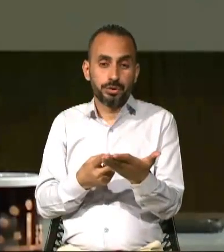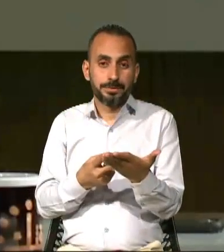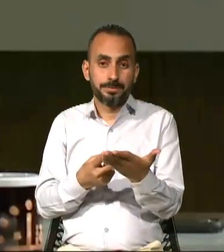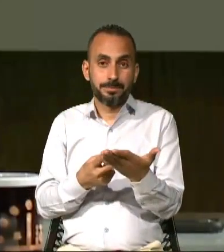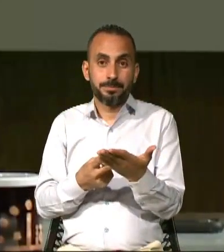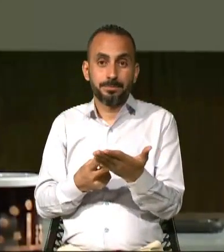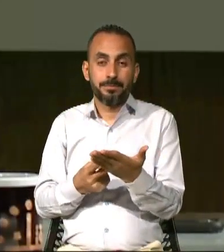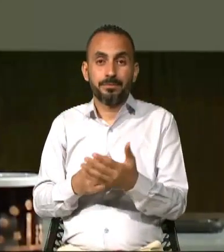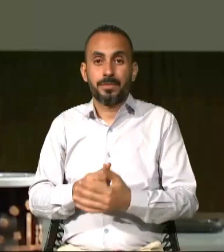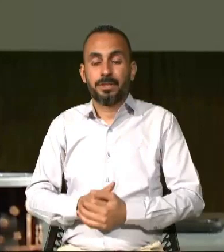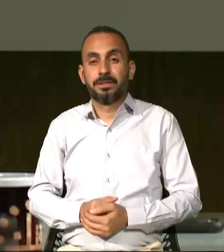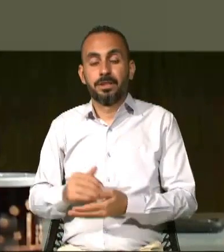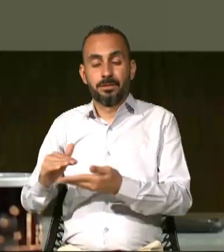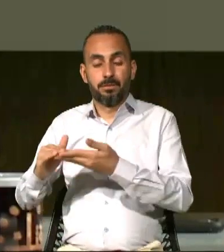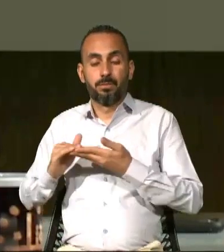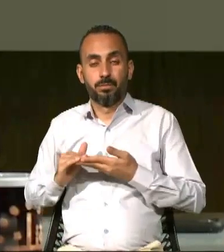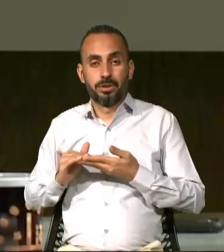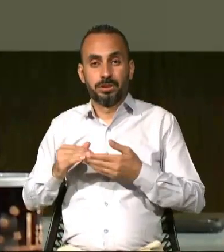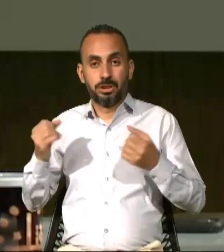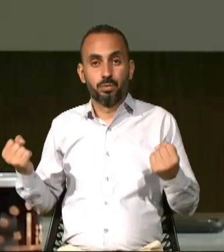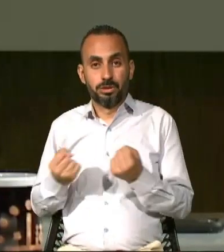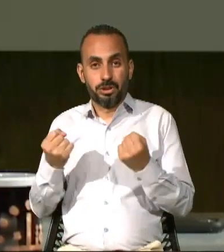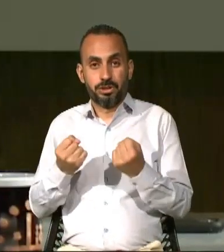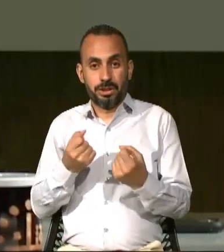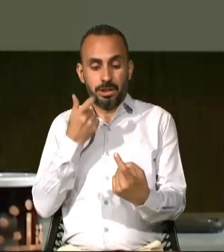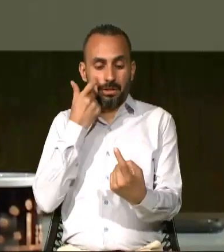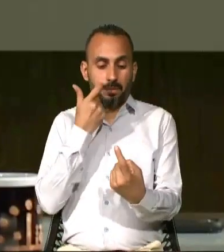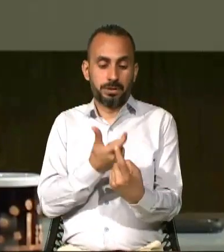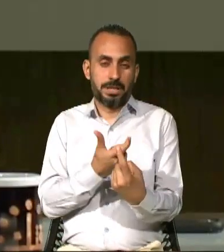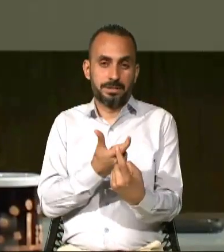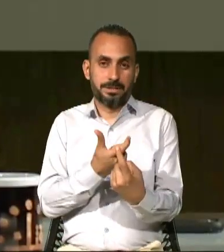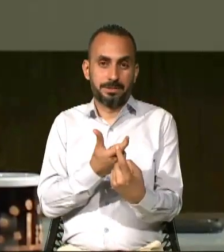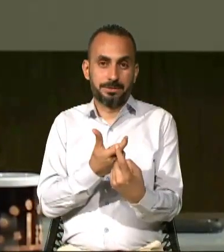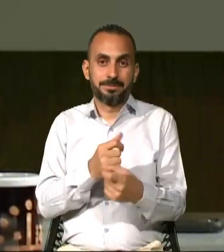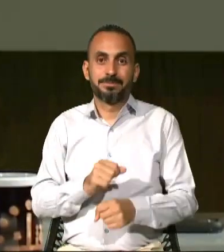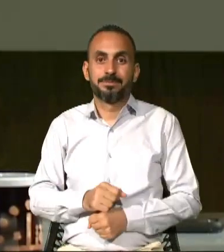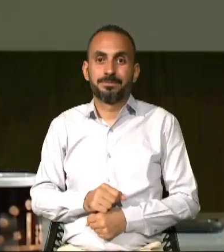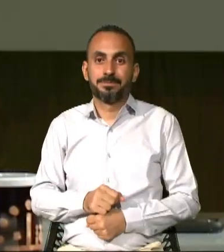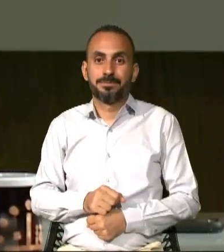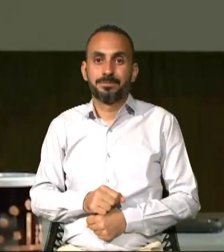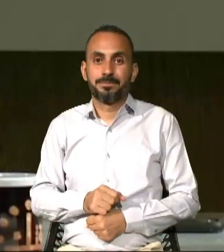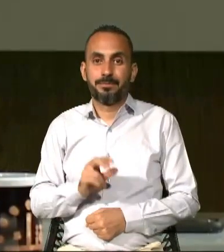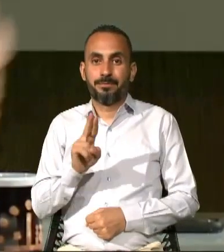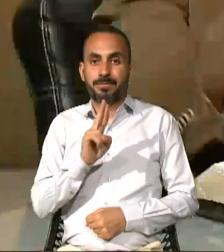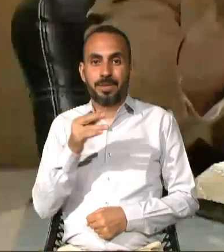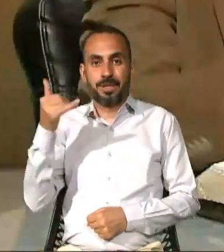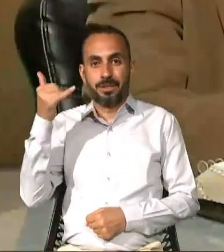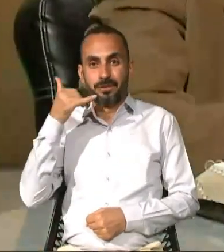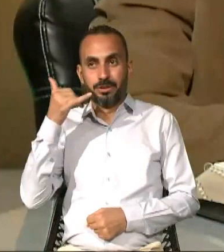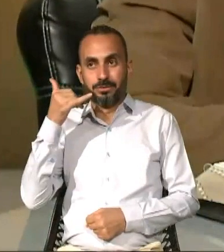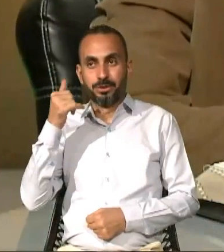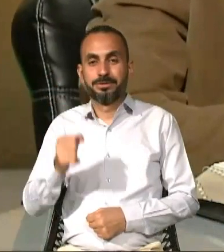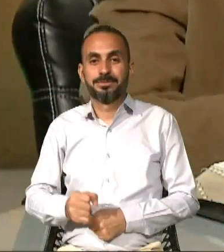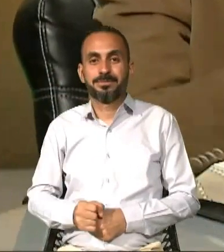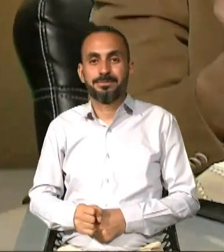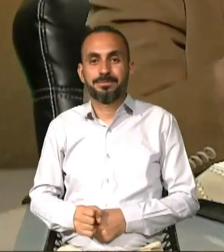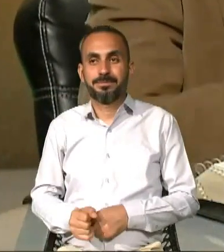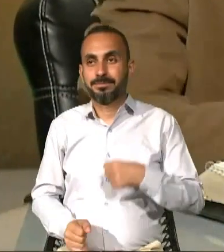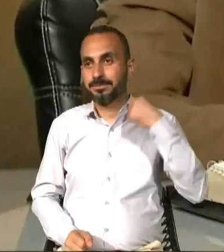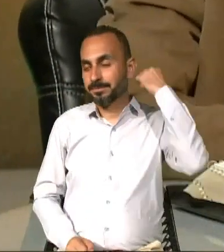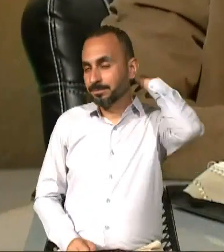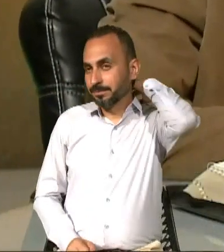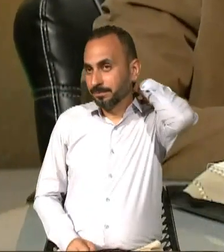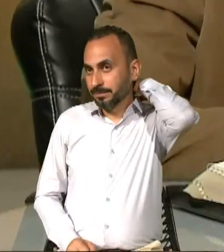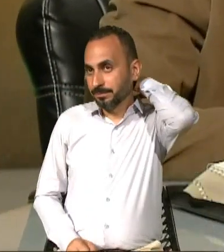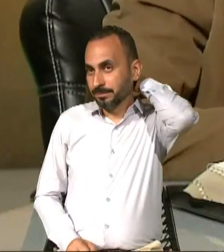تقويم وتشجيع وتحذير. وتحذير. جميل. طيب. قوي. ناخد تليفونين ونرجع. طبعا احنا متحبين للمشاهدين ونفسنا